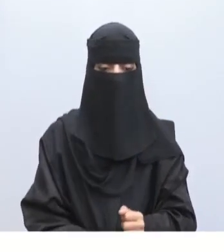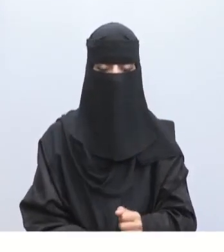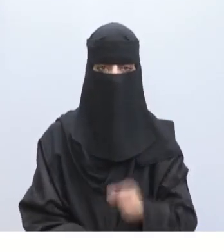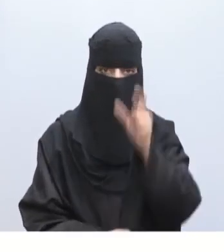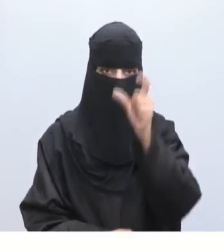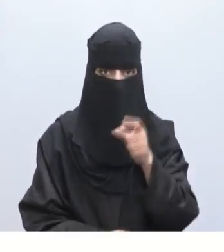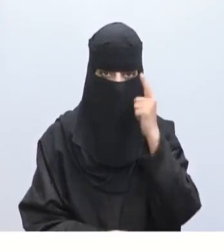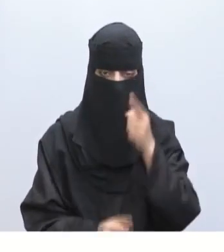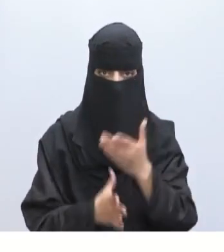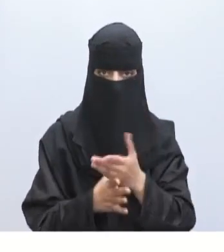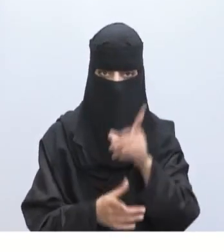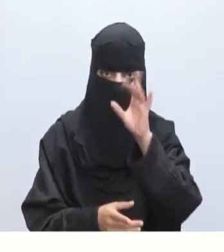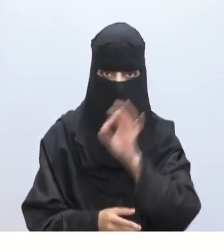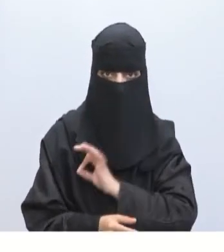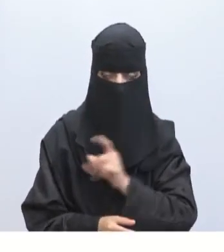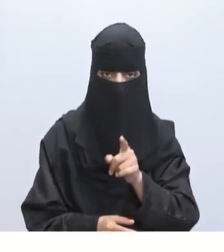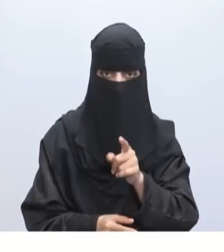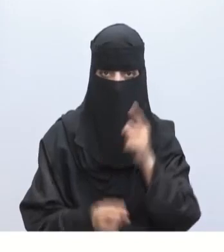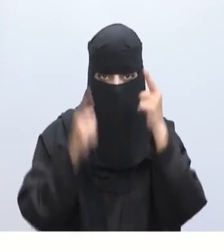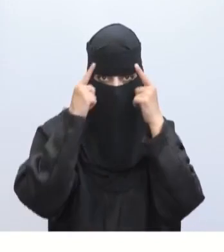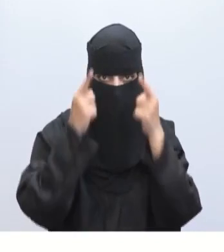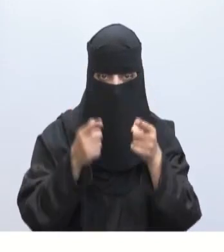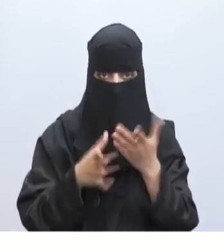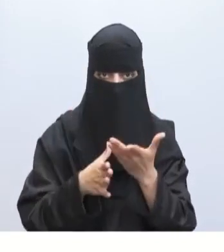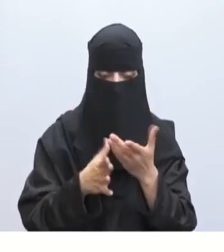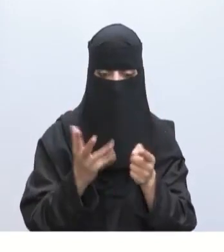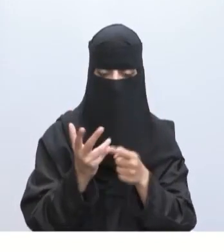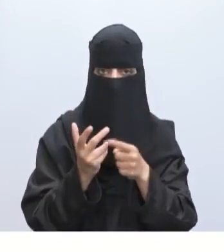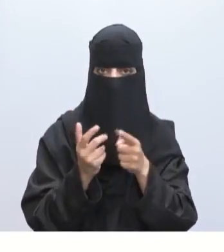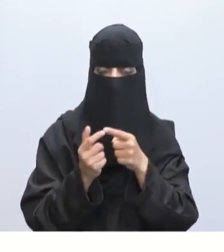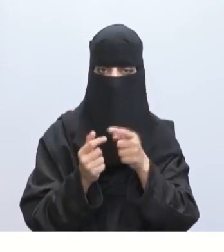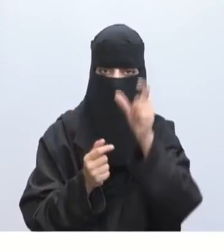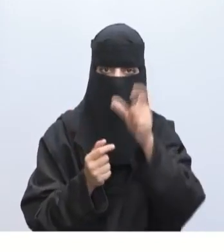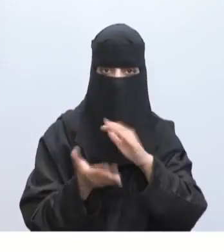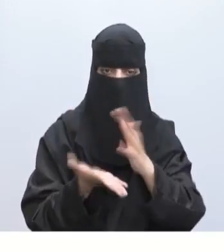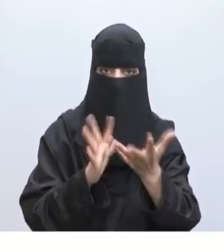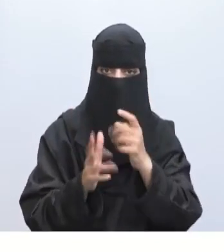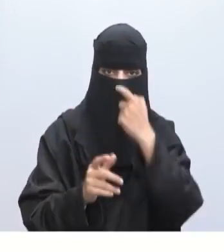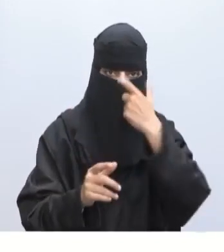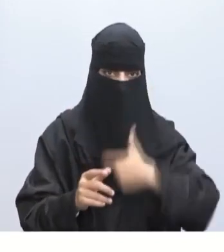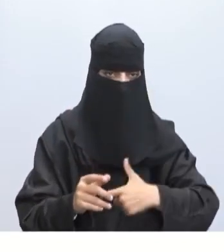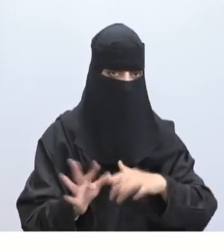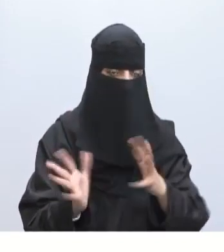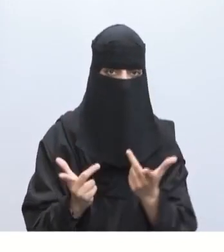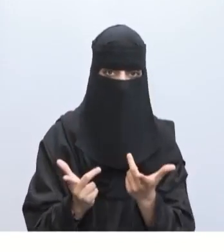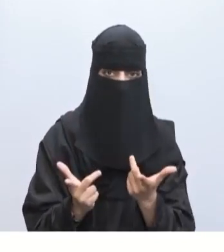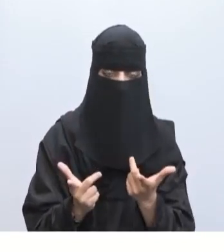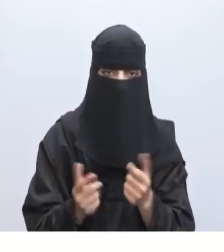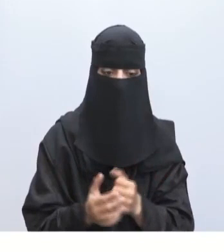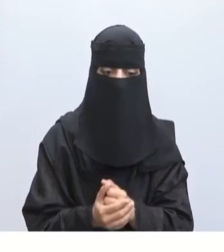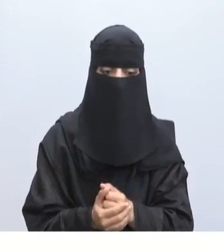شخصيته رحمه الله اتسم بعده صفات هي ما هي ابنائي وبنات